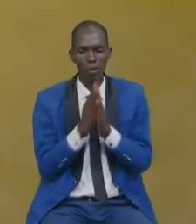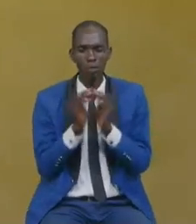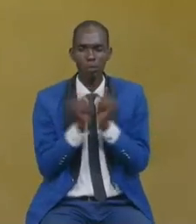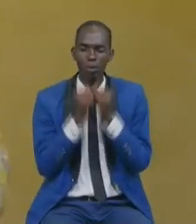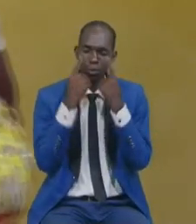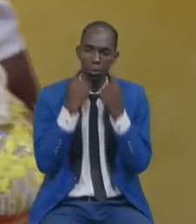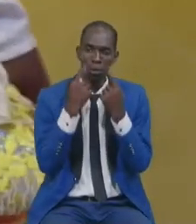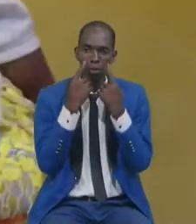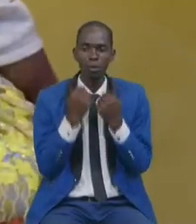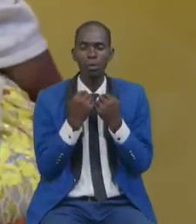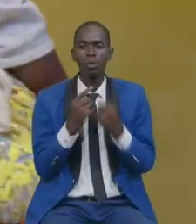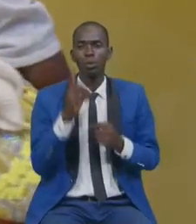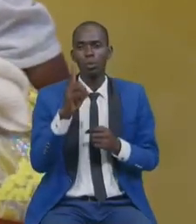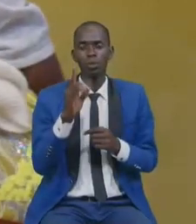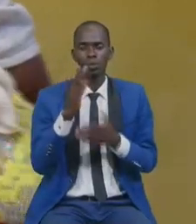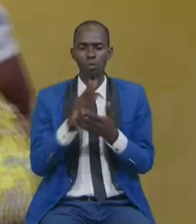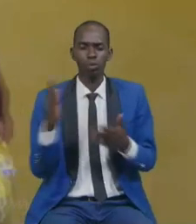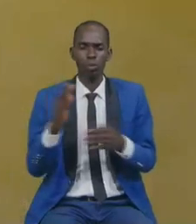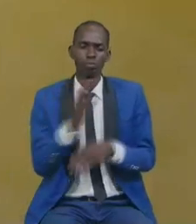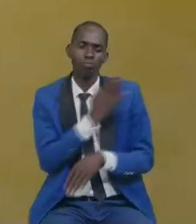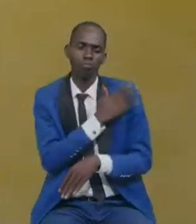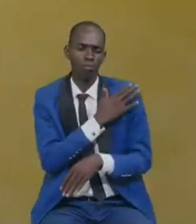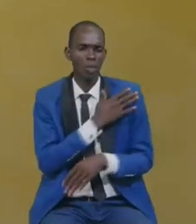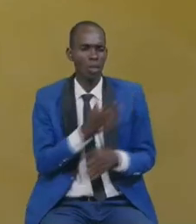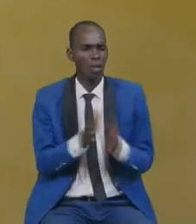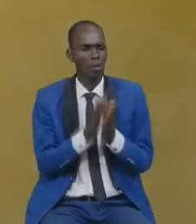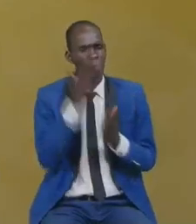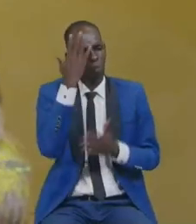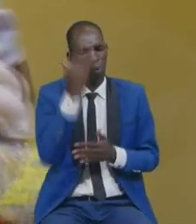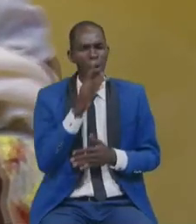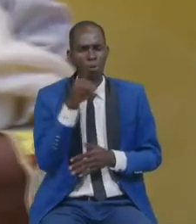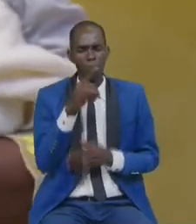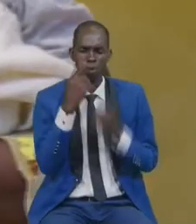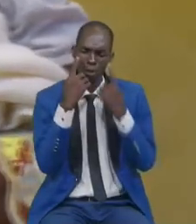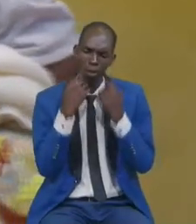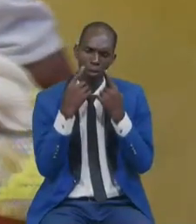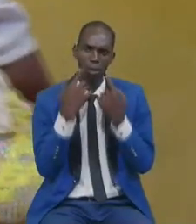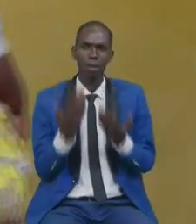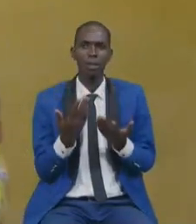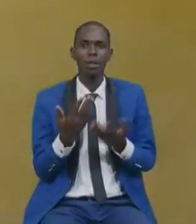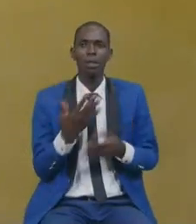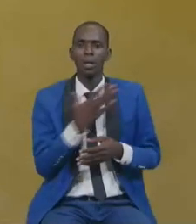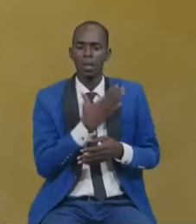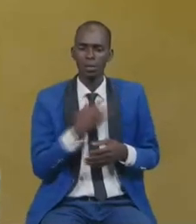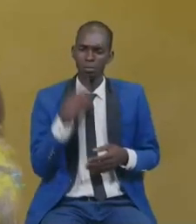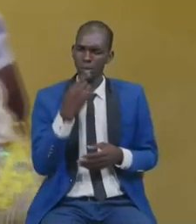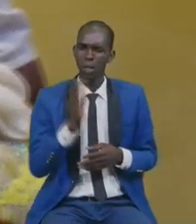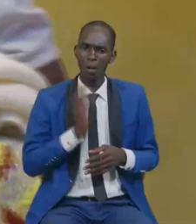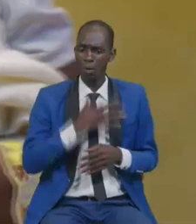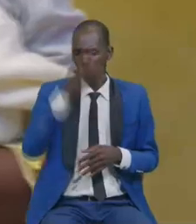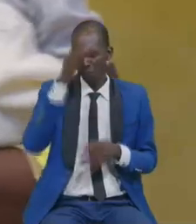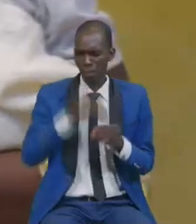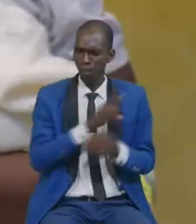Une femme m'a touché pour dire, sœur, pourquoi tu pleures? Notre Père dans le Seigneur est là. Pourquoi est-ce que tu